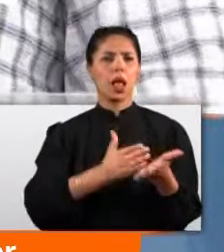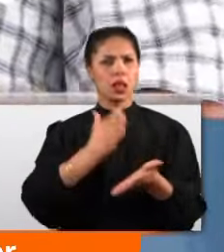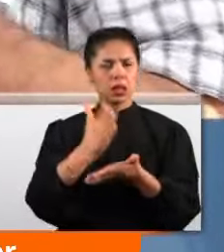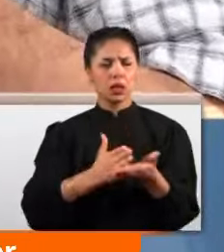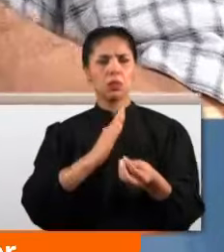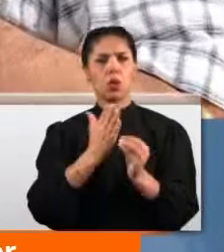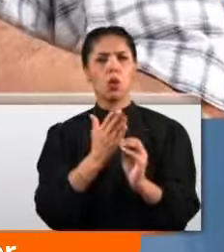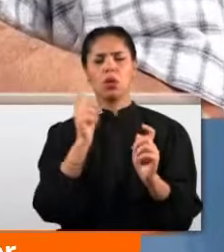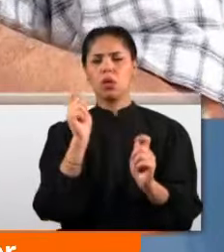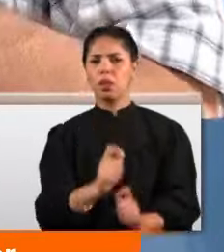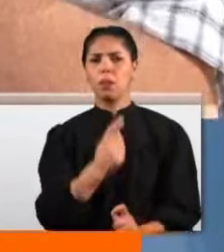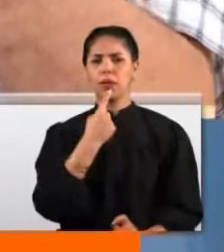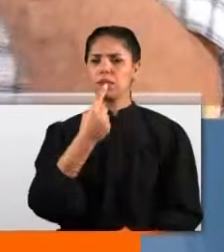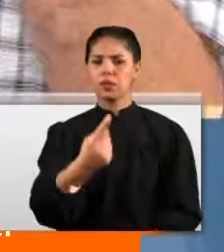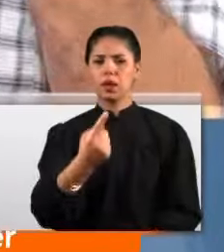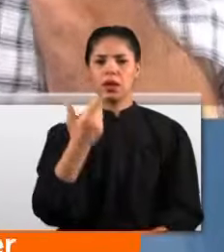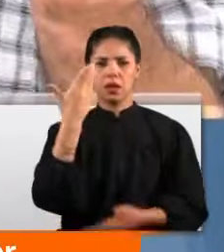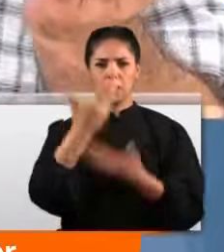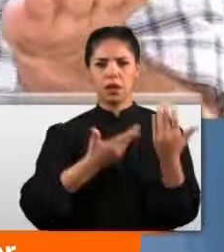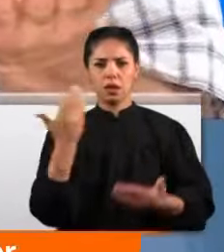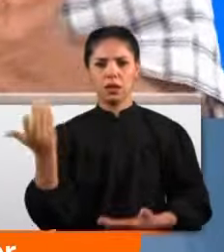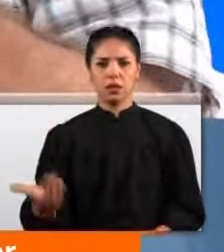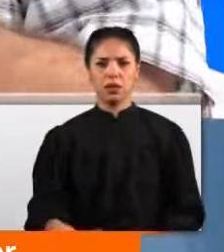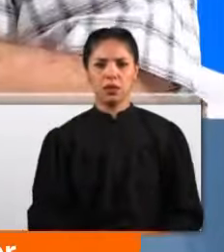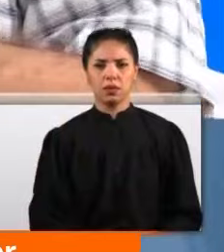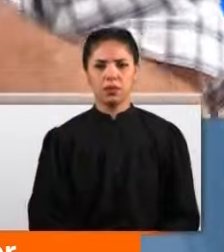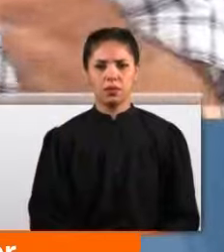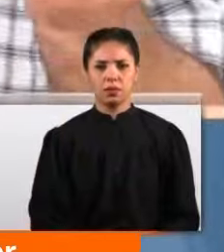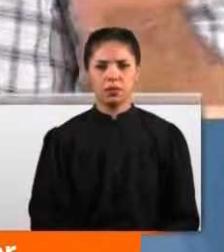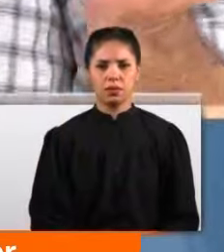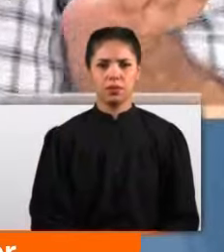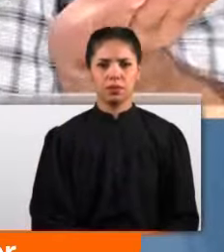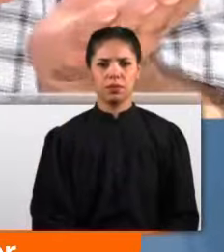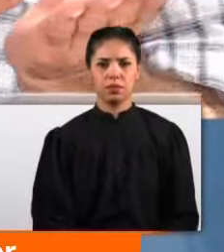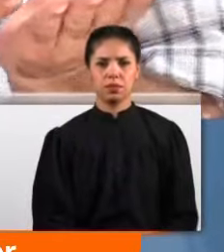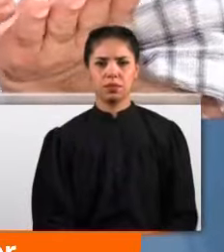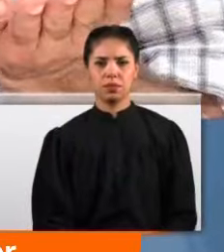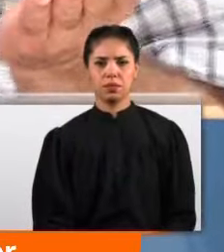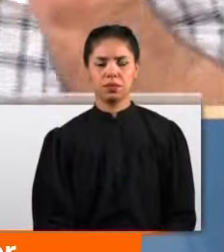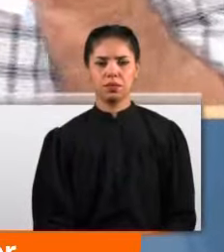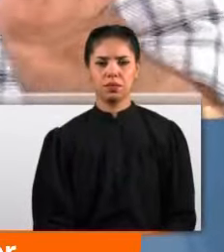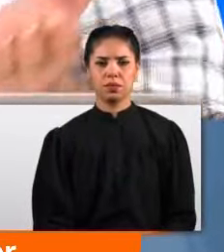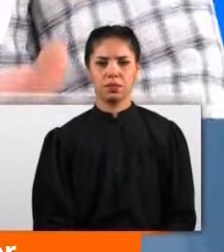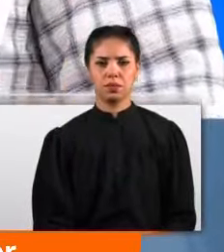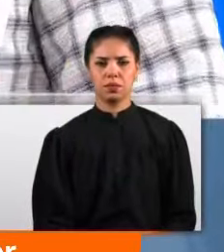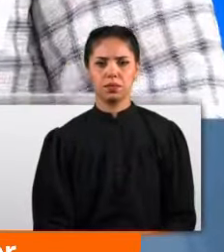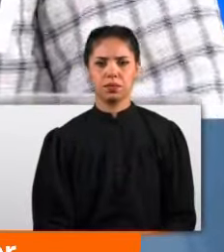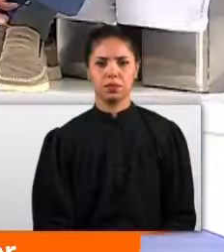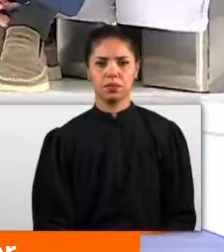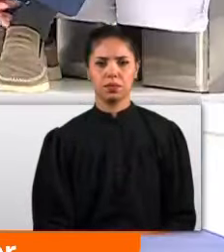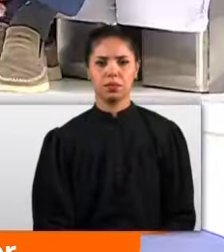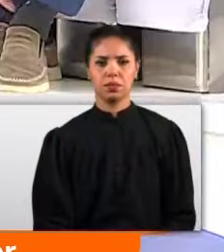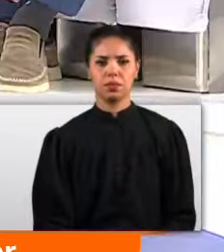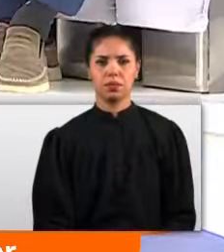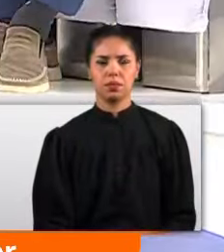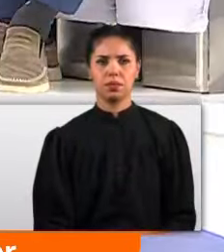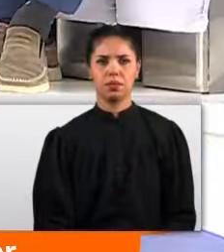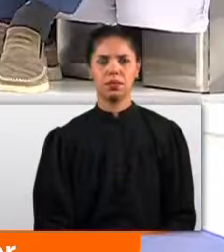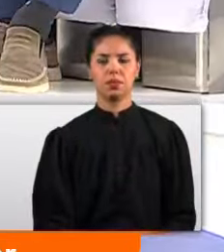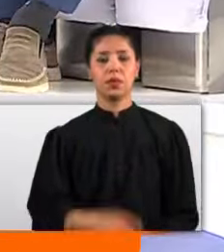abla, kodasını niye gerek? Kodası zebani gibi adam. Kodasının altında her şeyi yapan adam. Kodasını kesmeye ne gerek var mı?